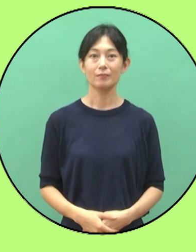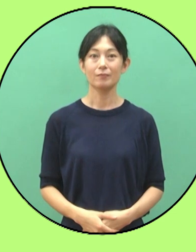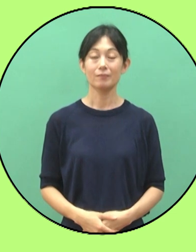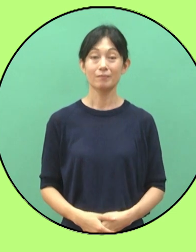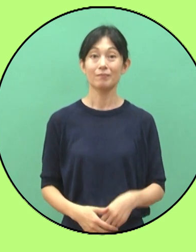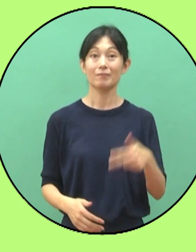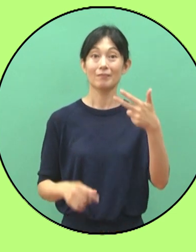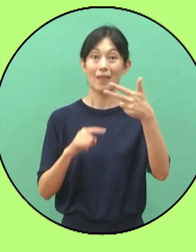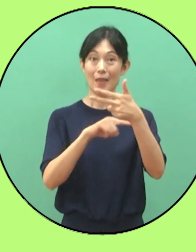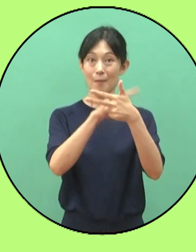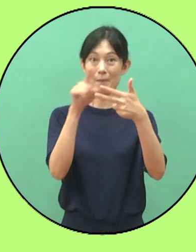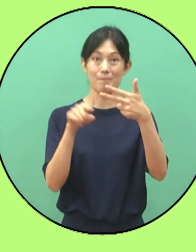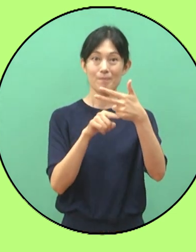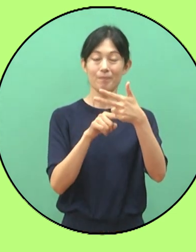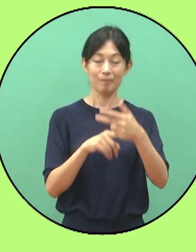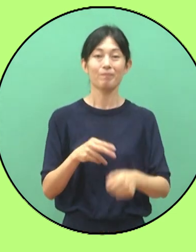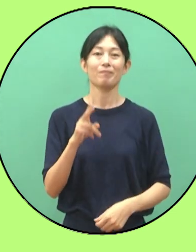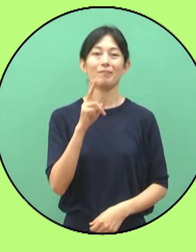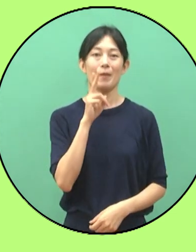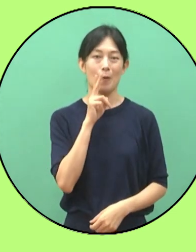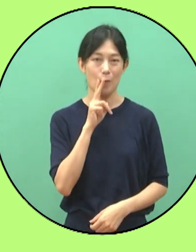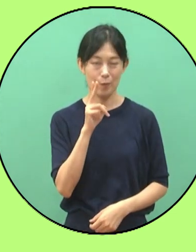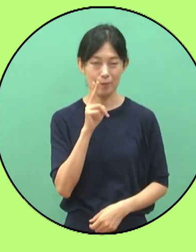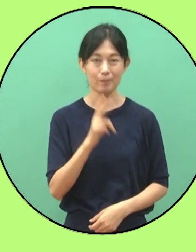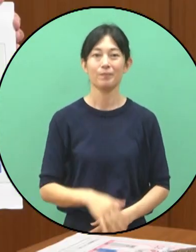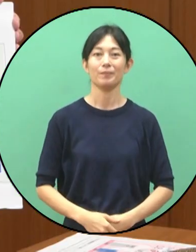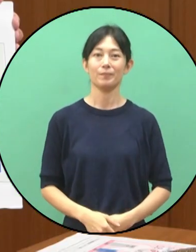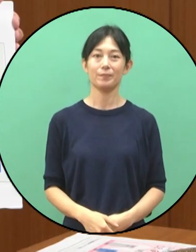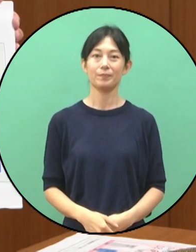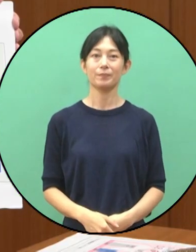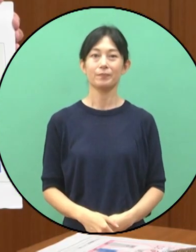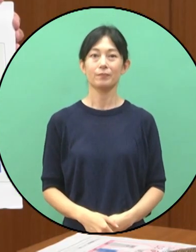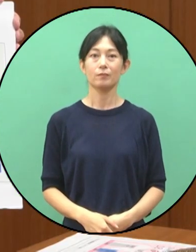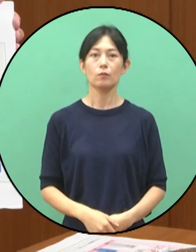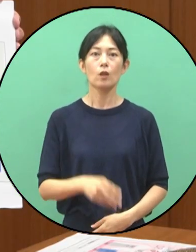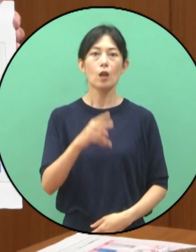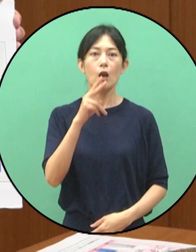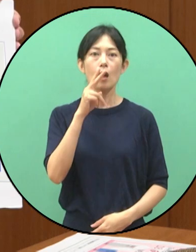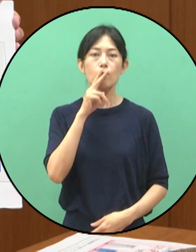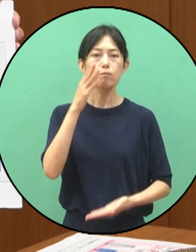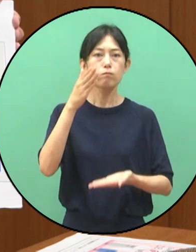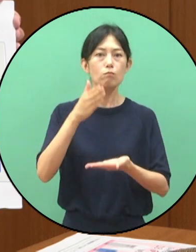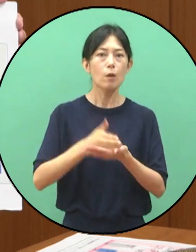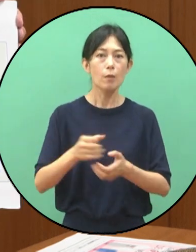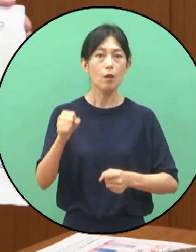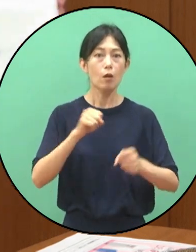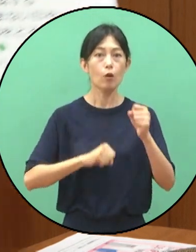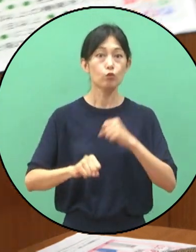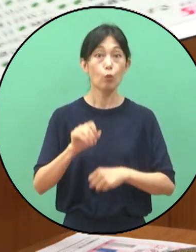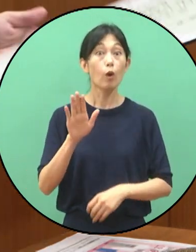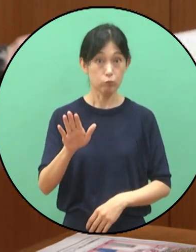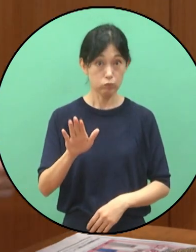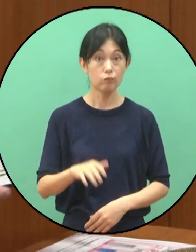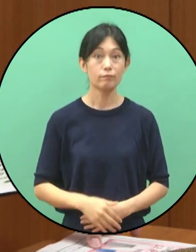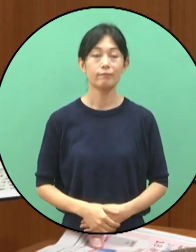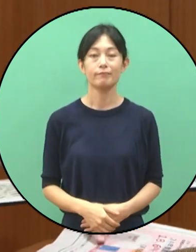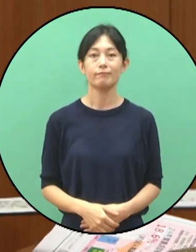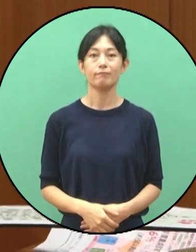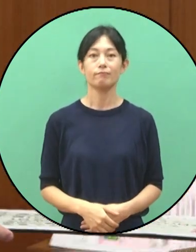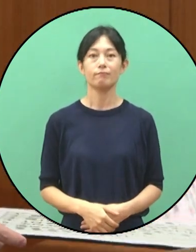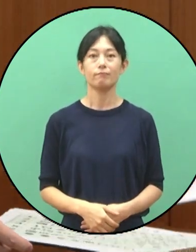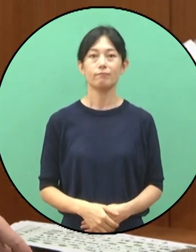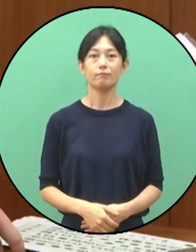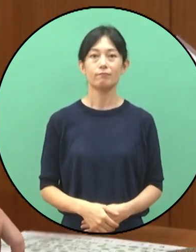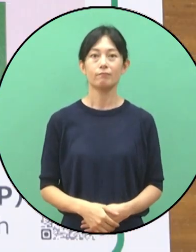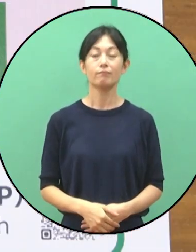7番の答えはタバコです。 禁煙に関する取り組みもあると伺ったんですけども、 はい、そうですね、禁煙に関